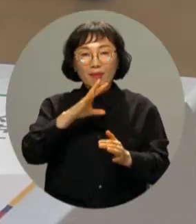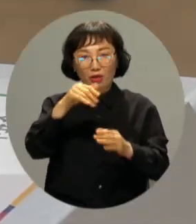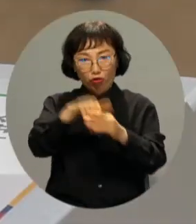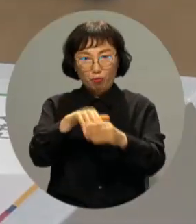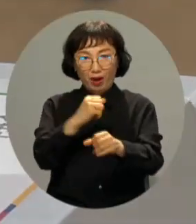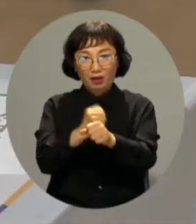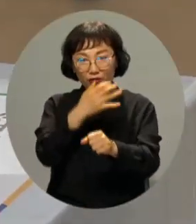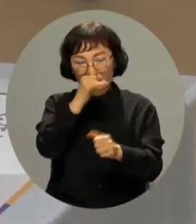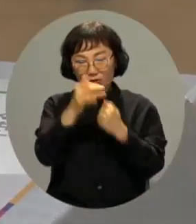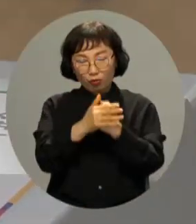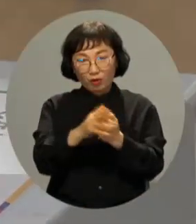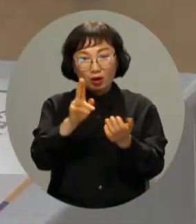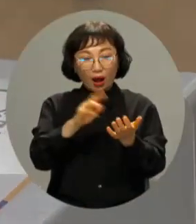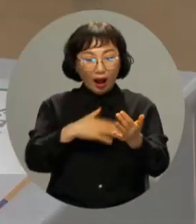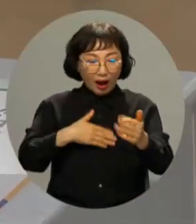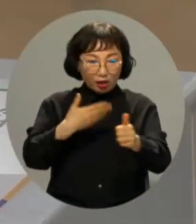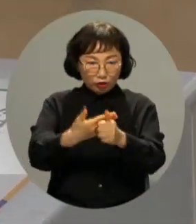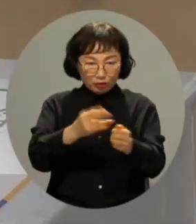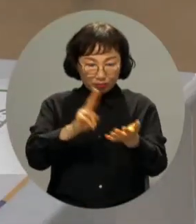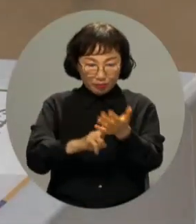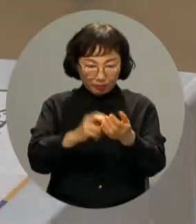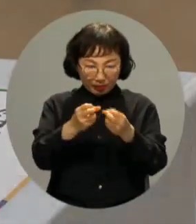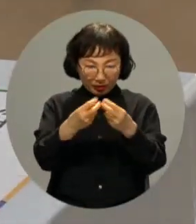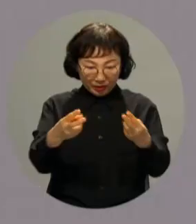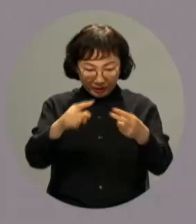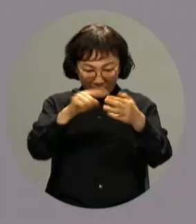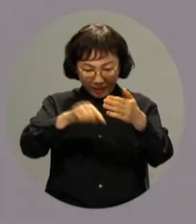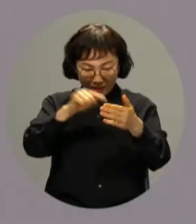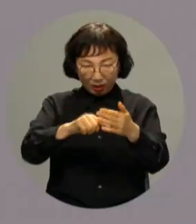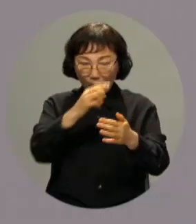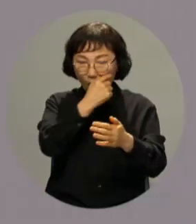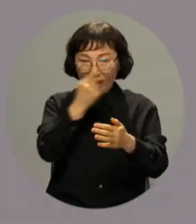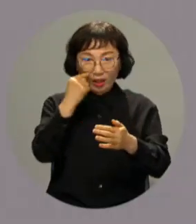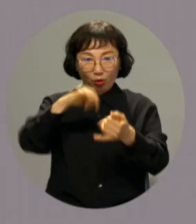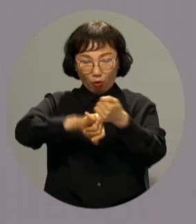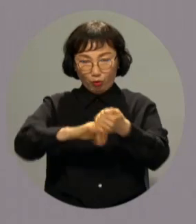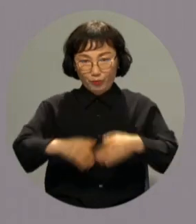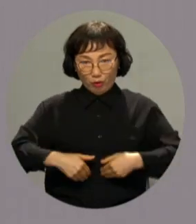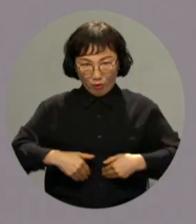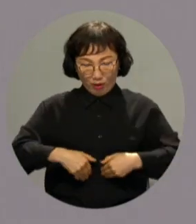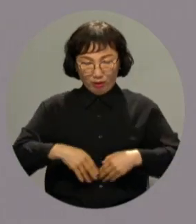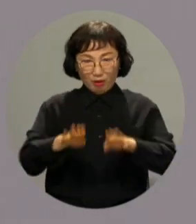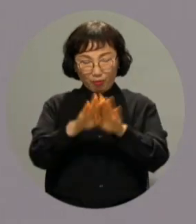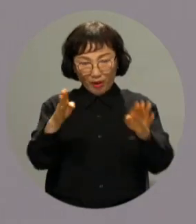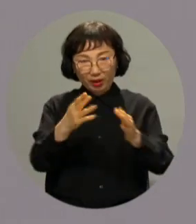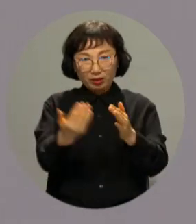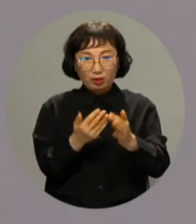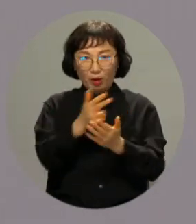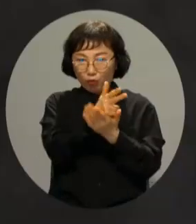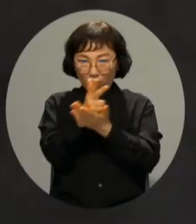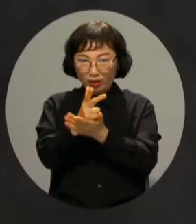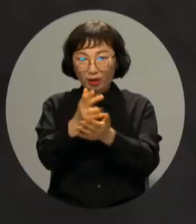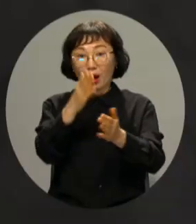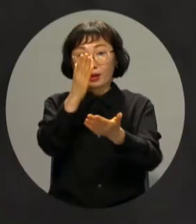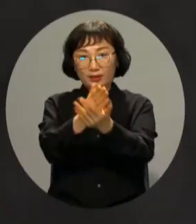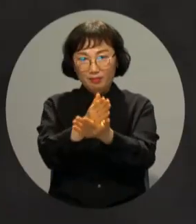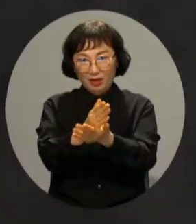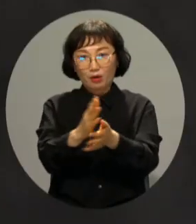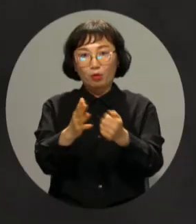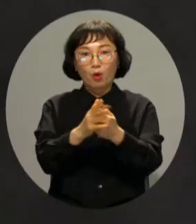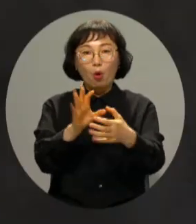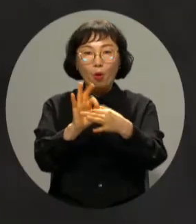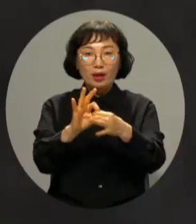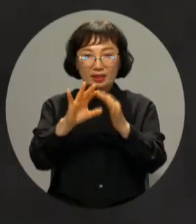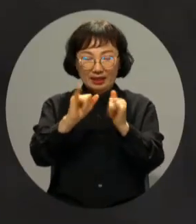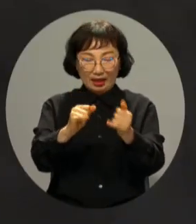발송된 투표 안내문에 기재된 투표소를 꼭 확인해야 합니다. 또 기표소 내 촬영은 금지돼 있고 사진을